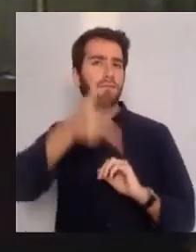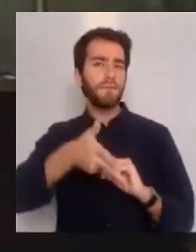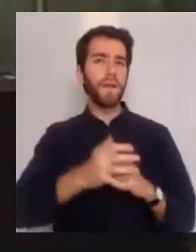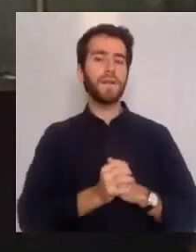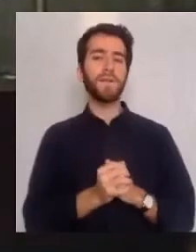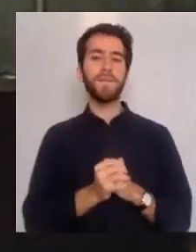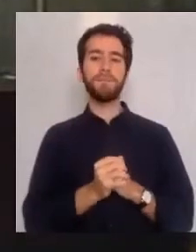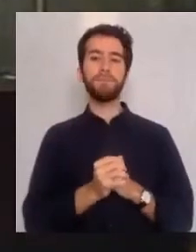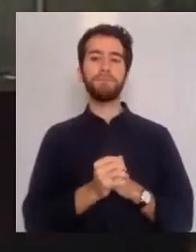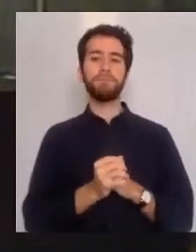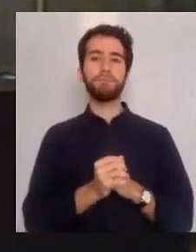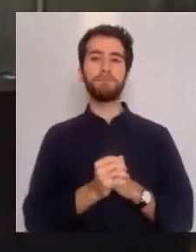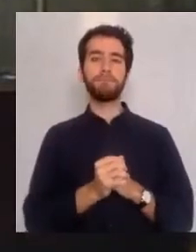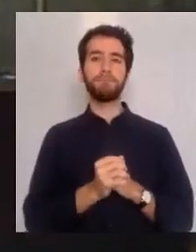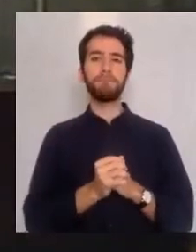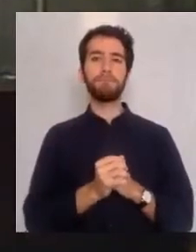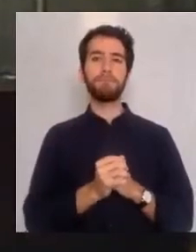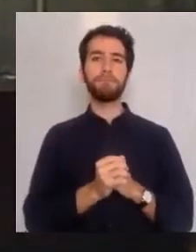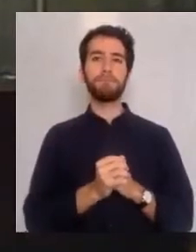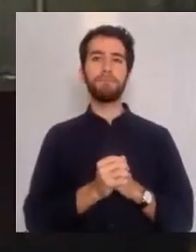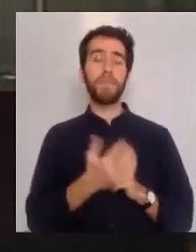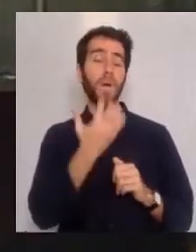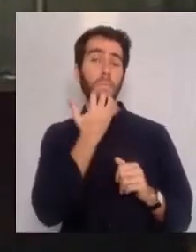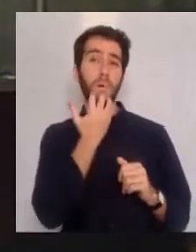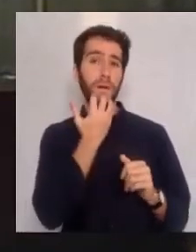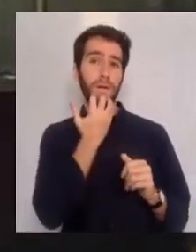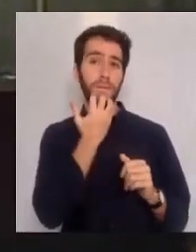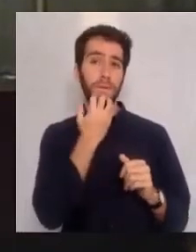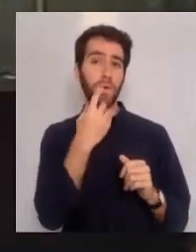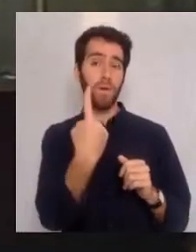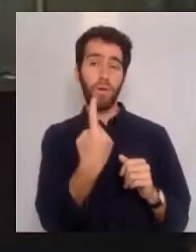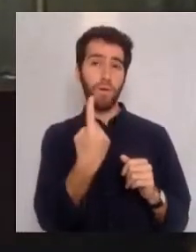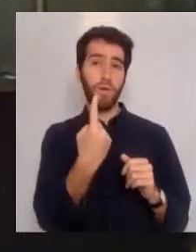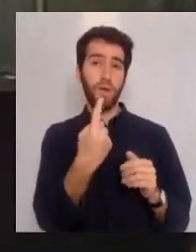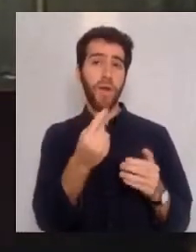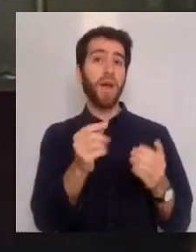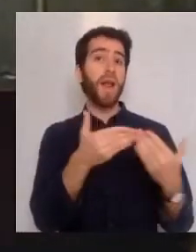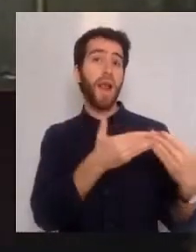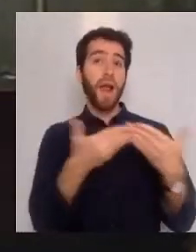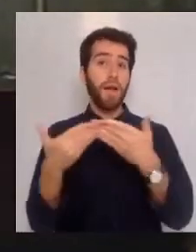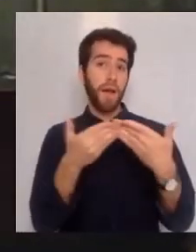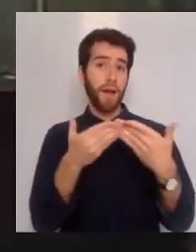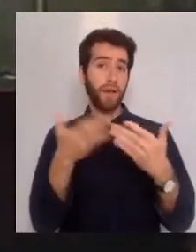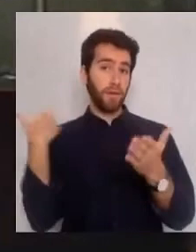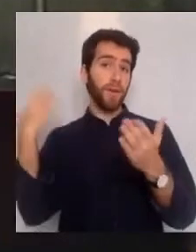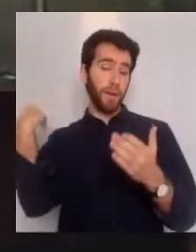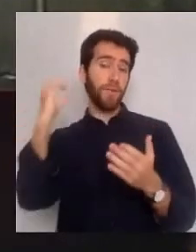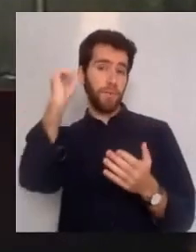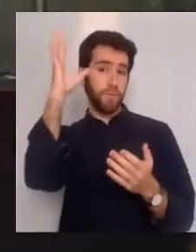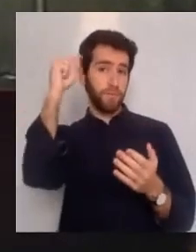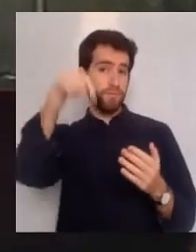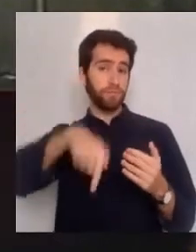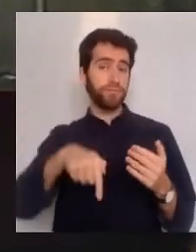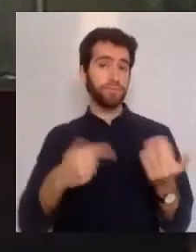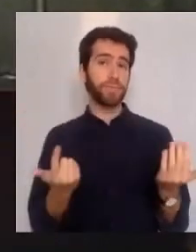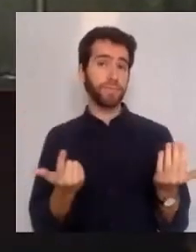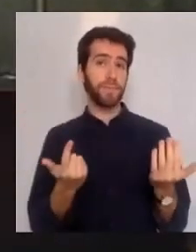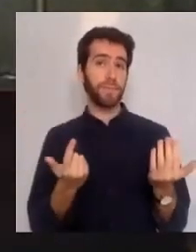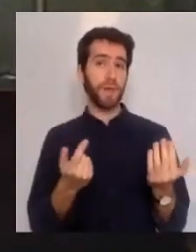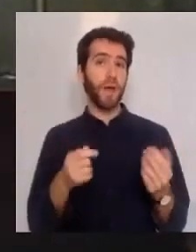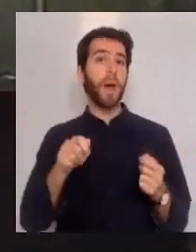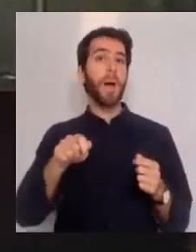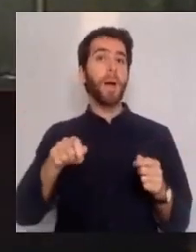Un d'aquests signes el trobem recollit en l'Evangeli que acabem de proclamar. Pere i